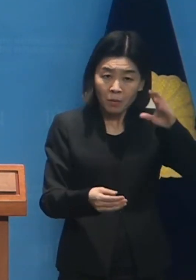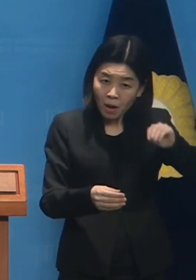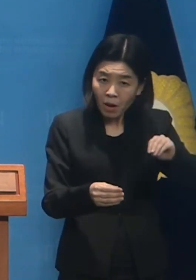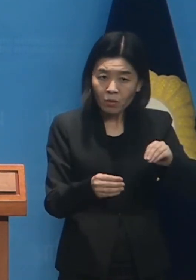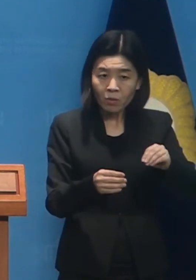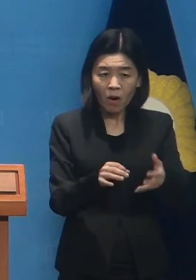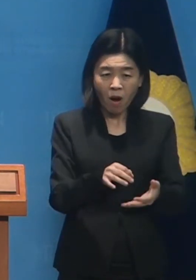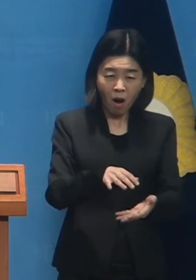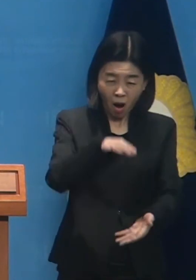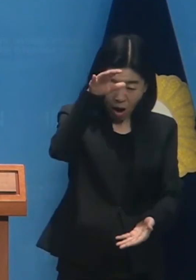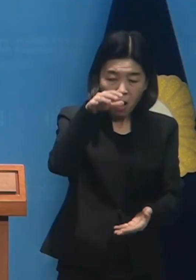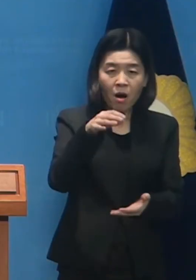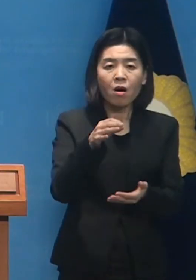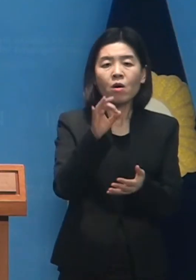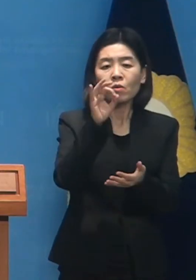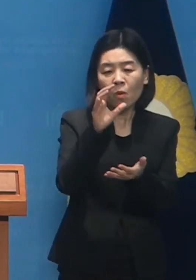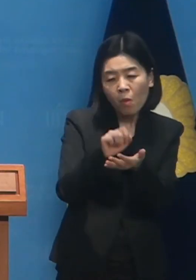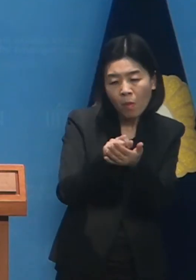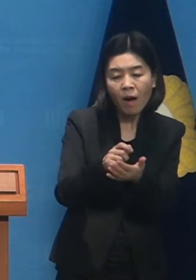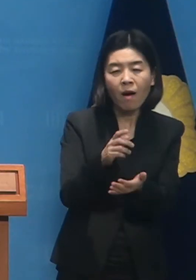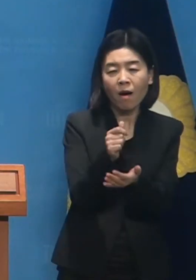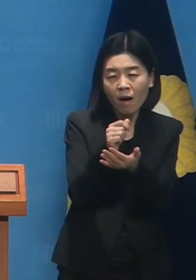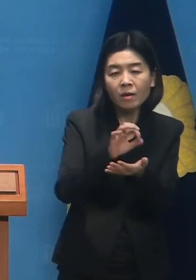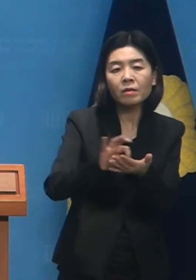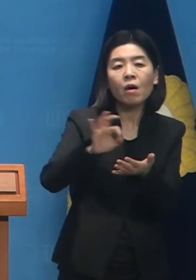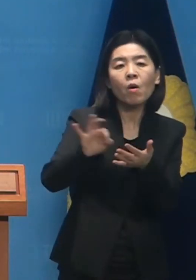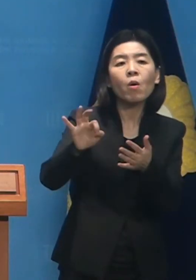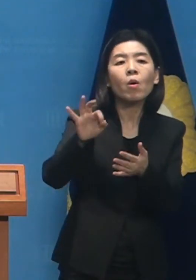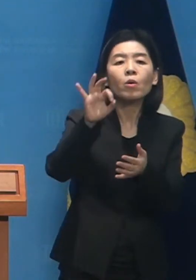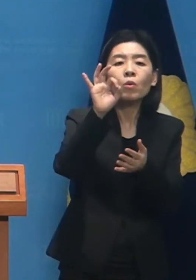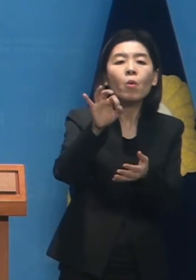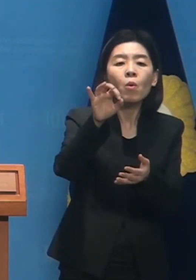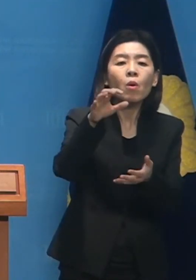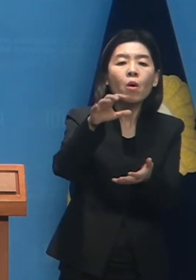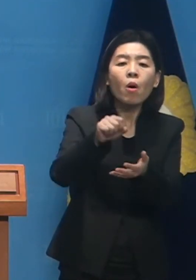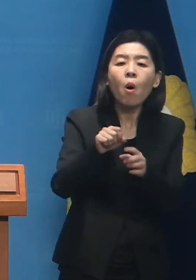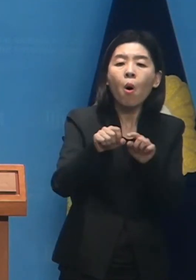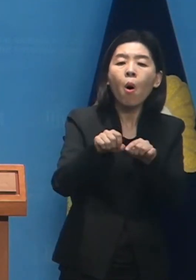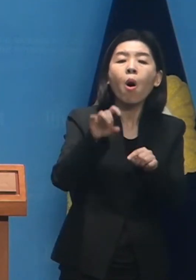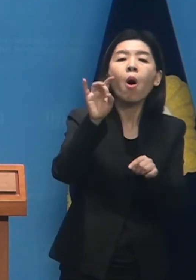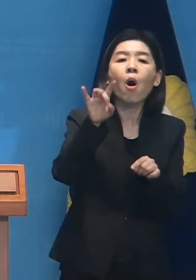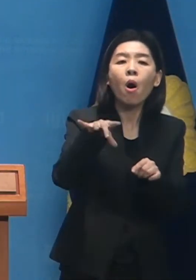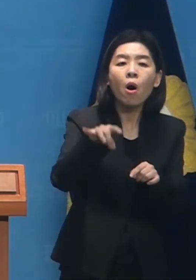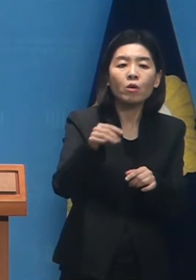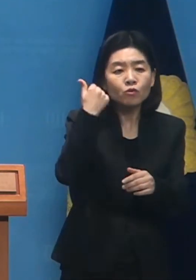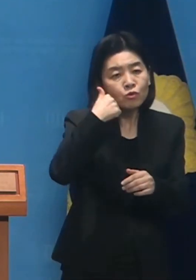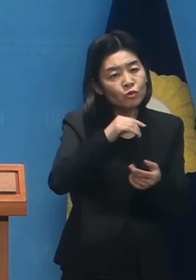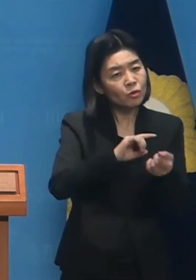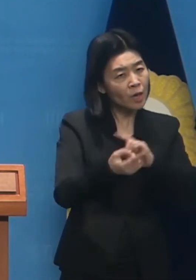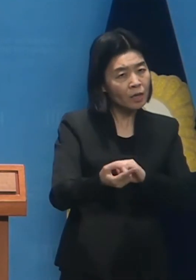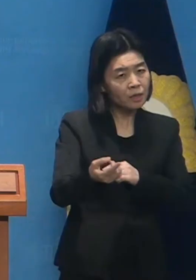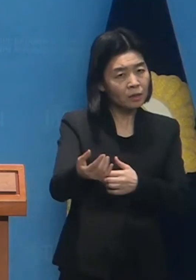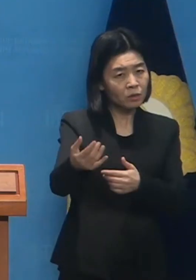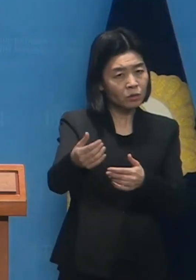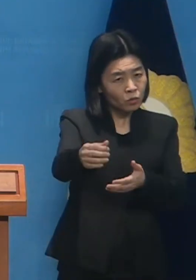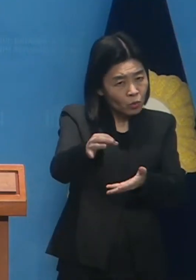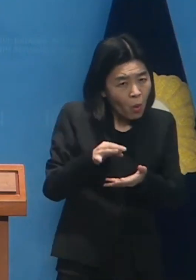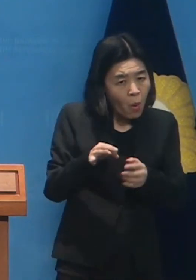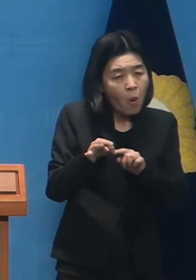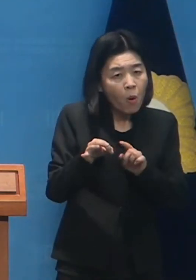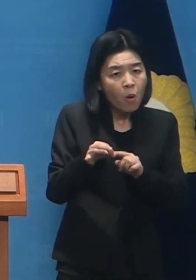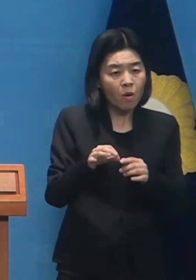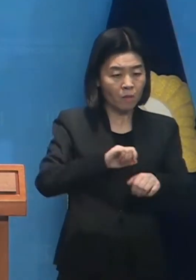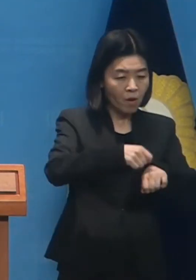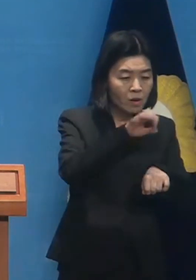도박에 썼습니다. 이 자금은 어디서 났습니까? 누군가 대신 대납해 준 것입니까? 벌금